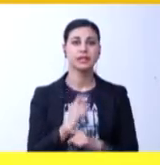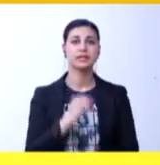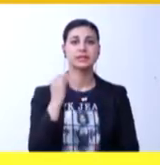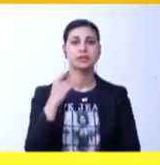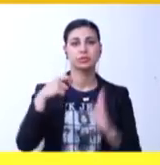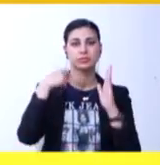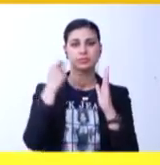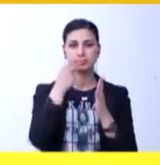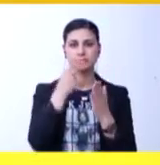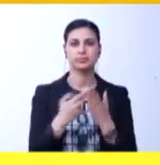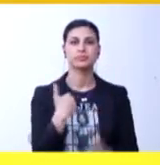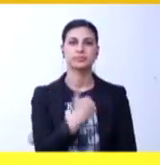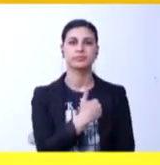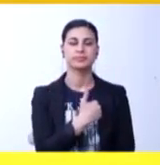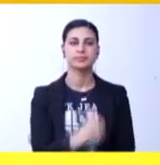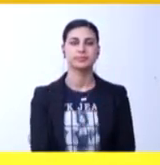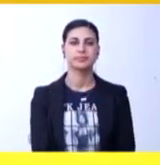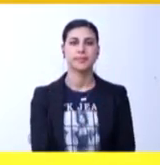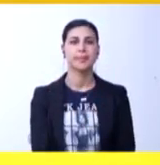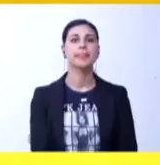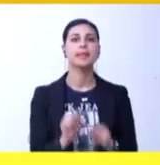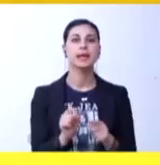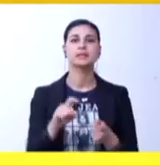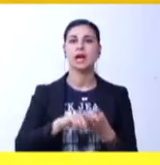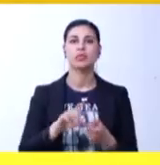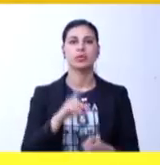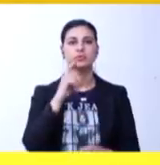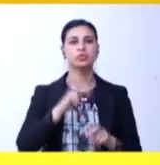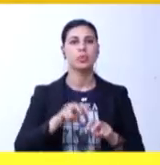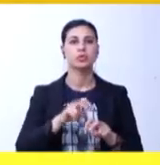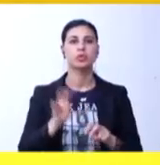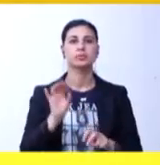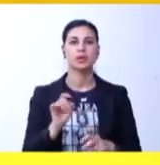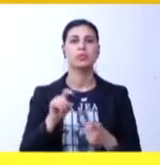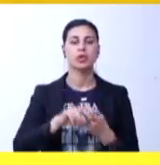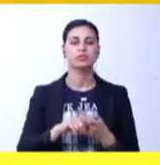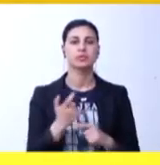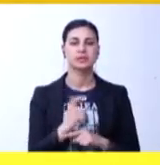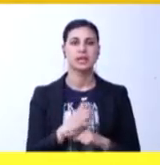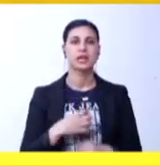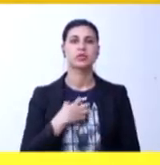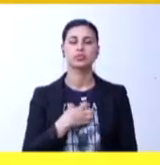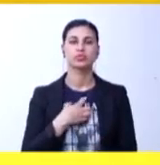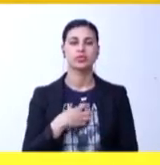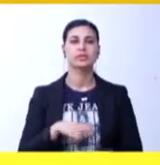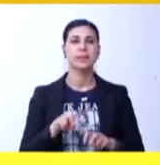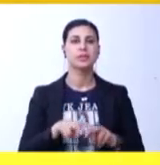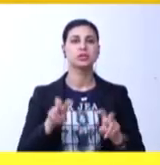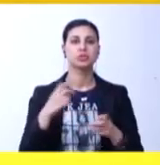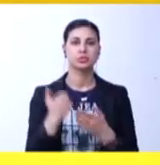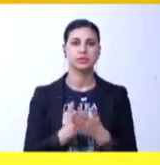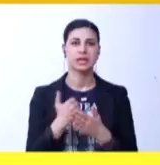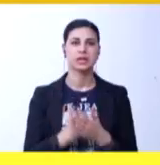საინტერესო მასალა დღევანდელ გადაცემაში. მართალია, ეს არ უკავშირდება სტომატოლოგიას, მაგრამ უკავშირდება ძალიან მნიშვნელოვან სამედიცინო